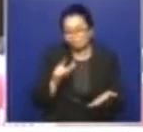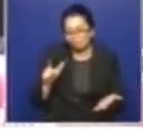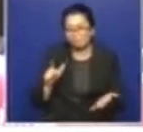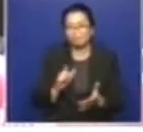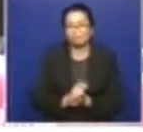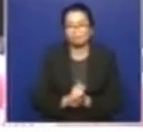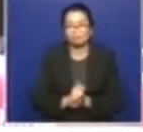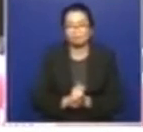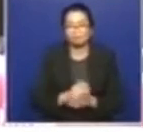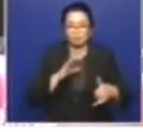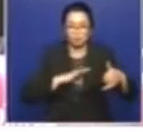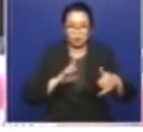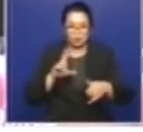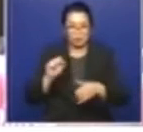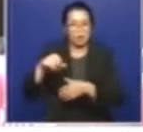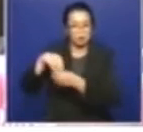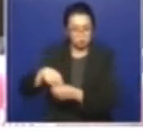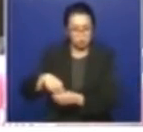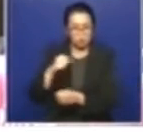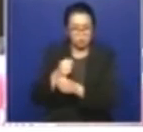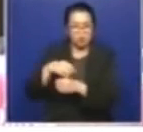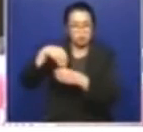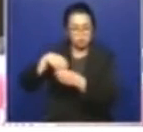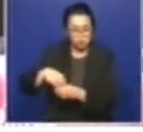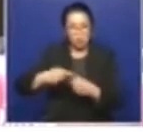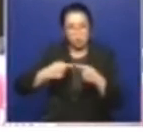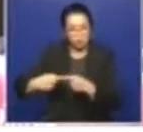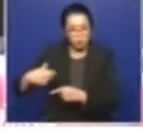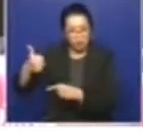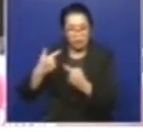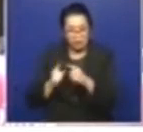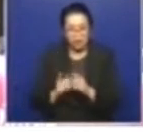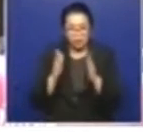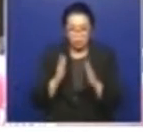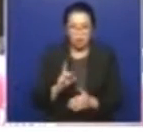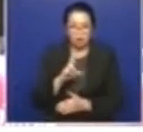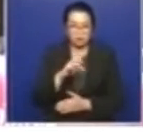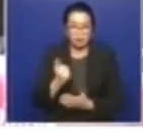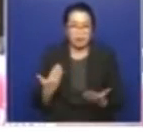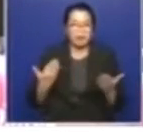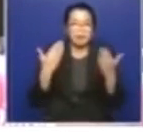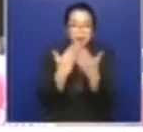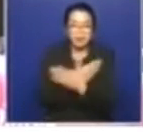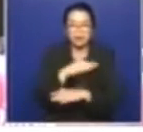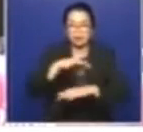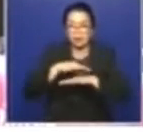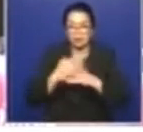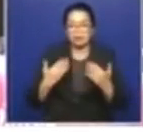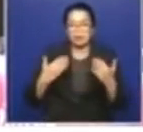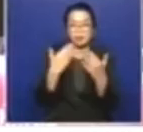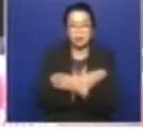สภายังอยู่นะยังเดินได้เพียงแต่คนในสภานี้เราเปลี่ยนกันทำหน้าที่คนชื่อประยุทธ์